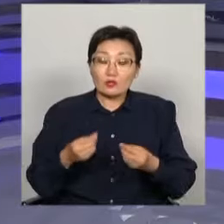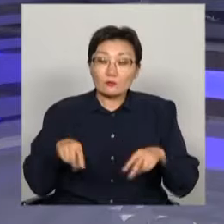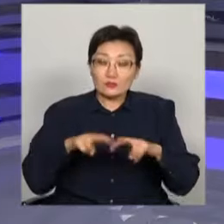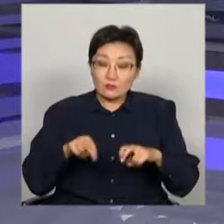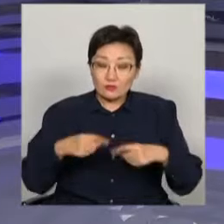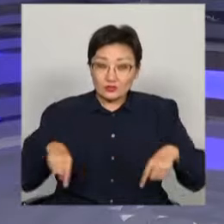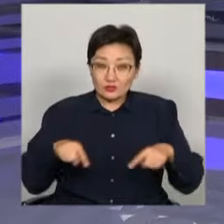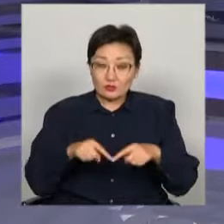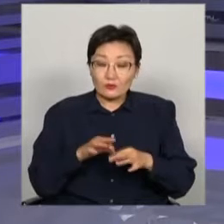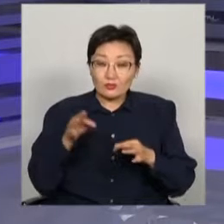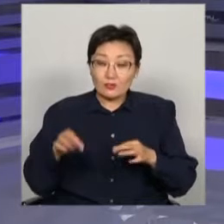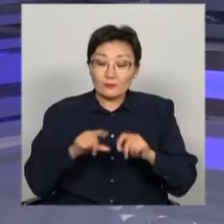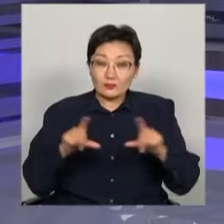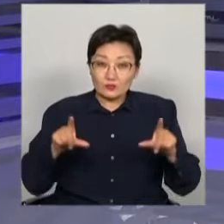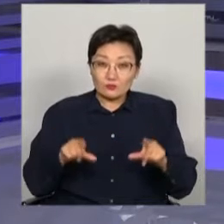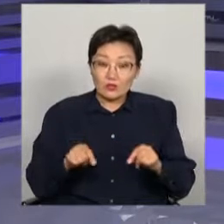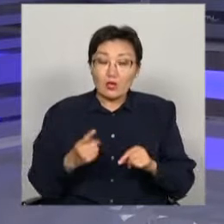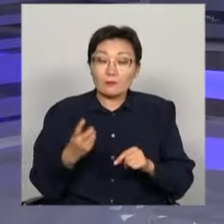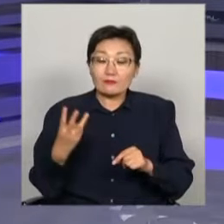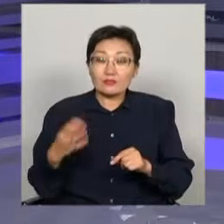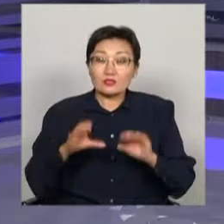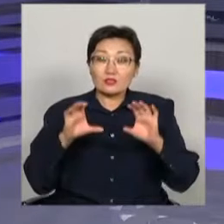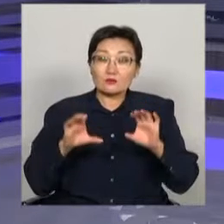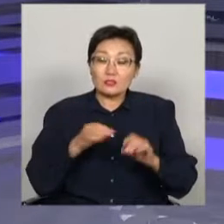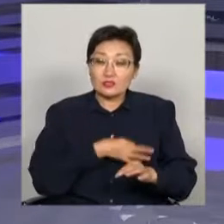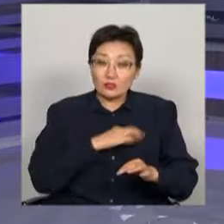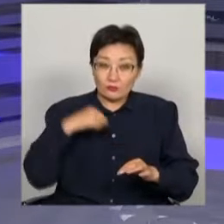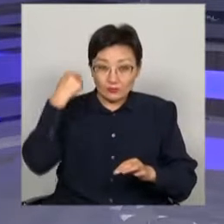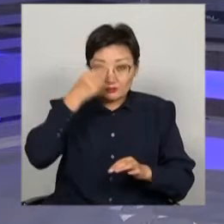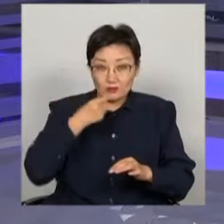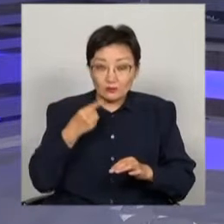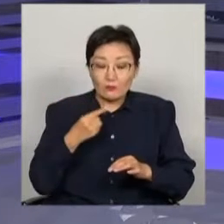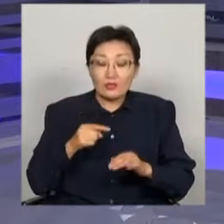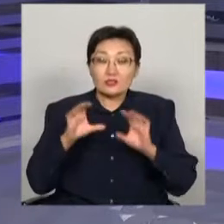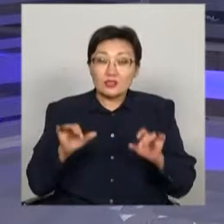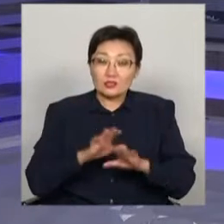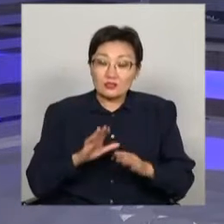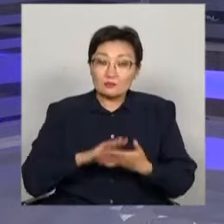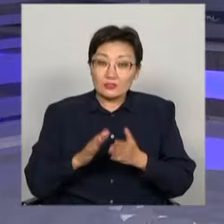мониторинг агенттігінің облыстық департаменті бірнеше заңды тұлғалар мен заңсыз мәмілелер жасап,